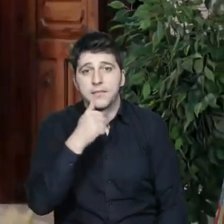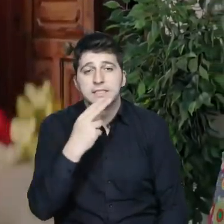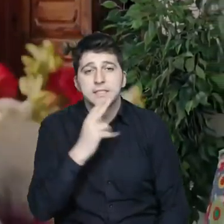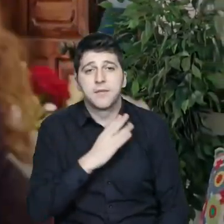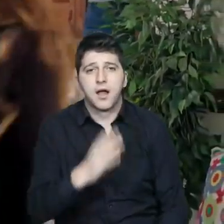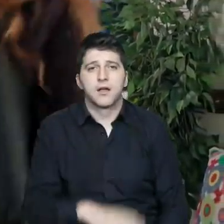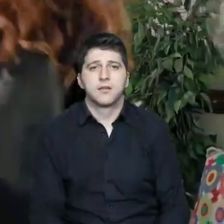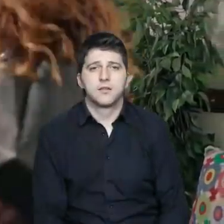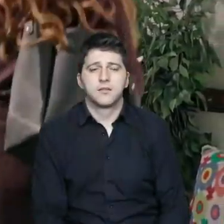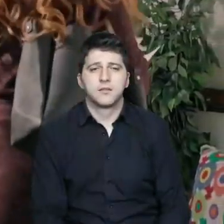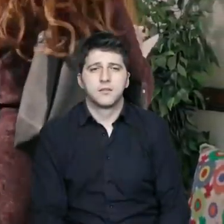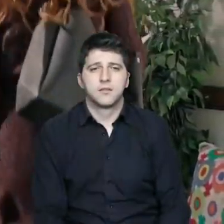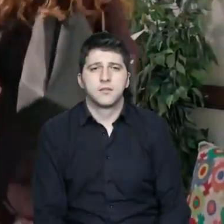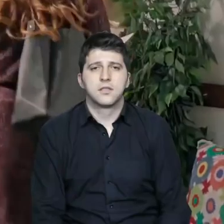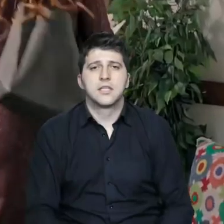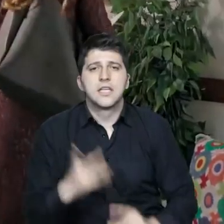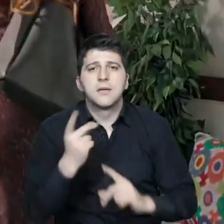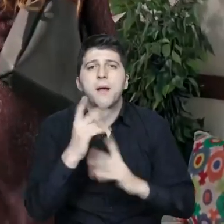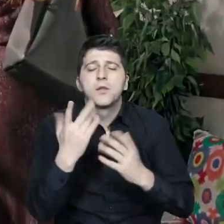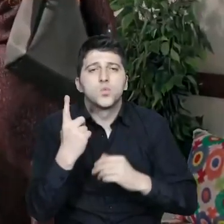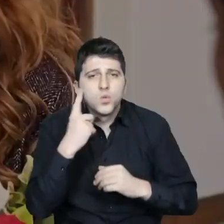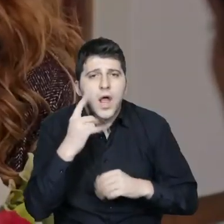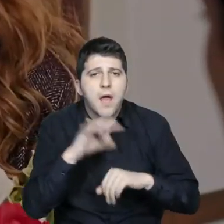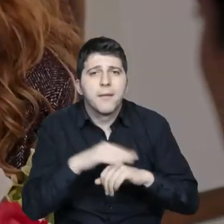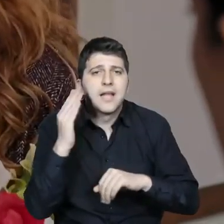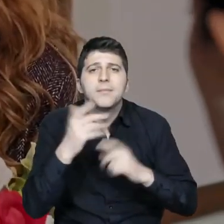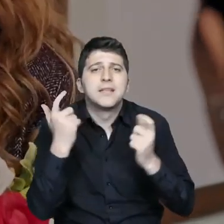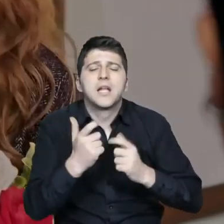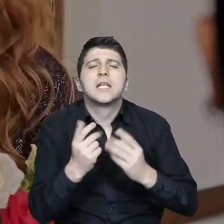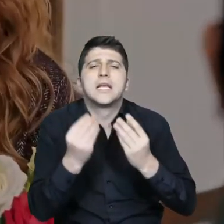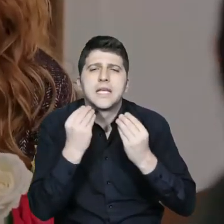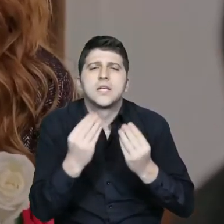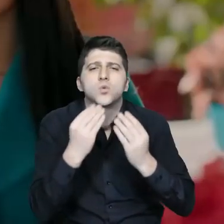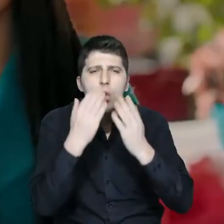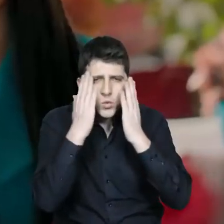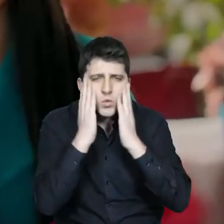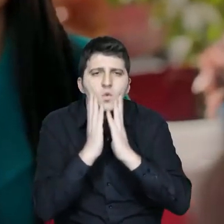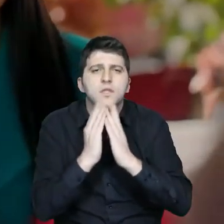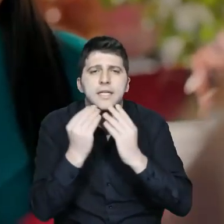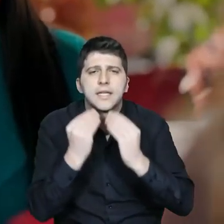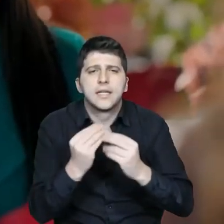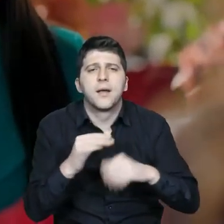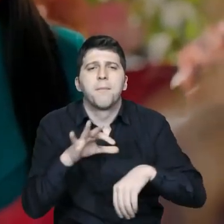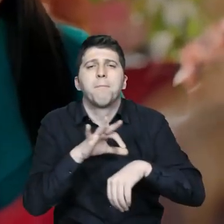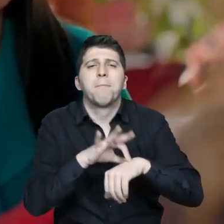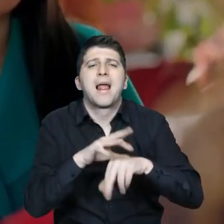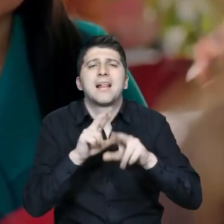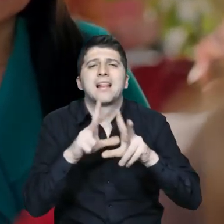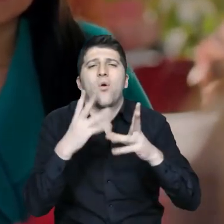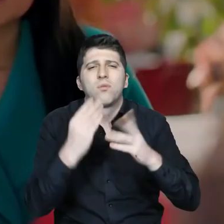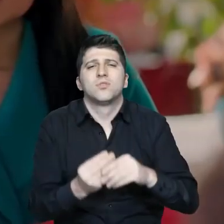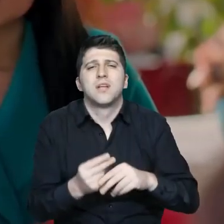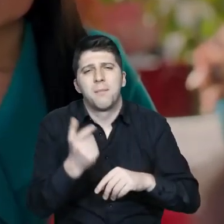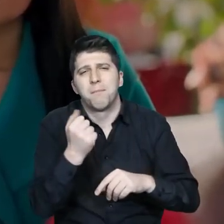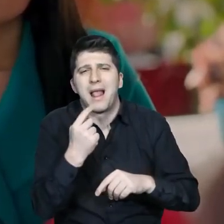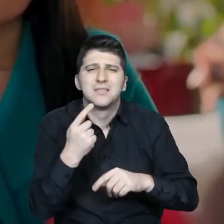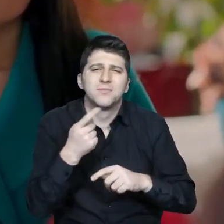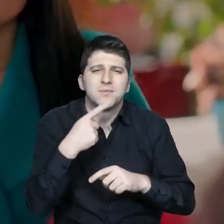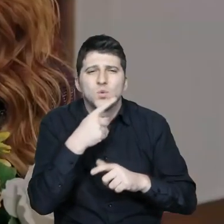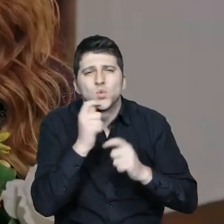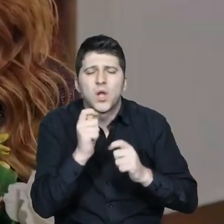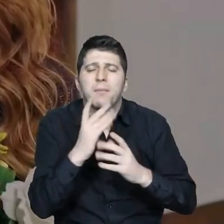ablam. İbrahim nasıl? Duyar duymaz geldi mi? Nerede? İyi iyi çok şükür. Bileği çatlamış. Yani biraz zor